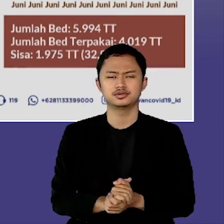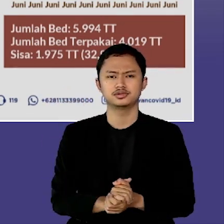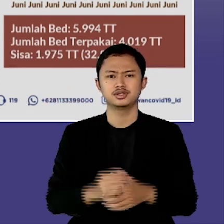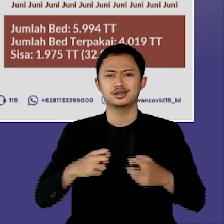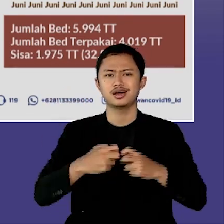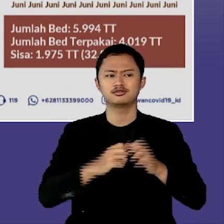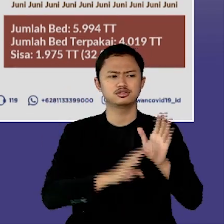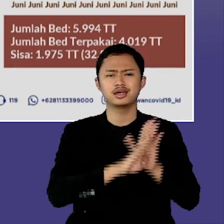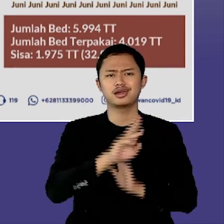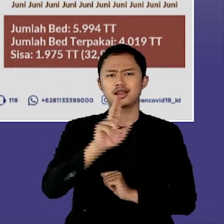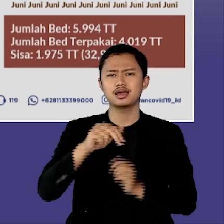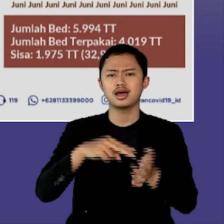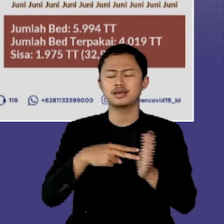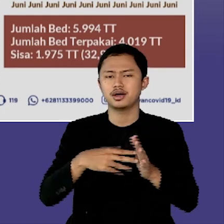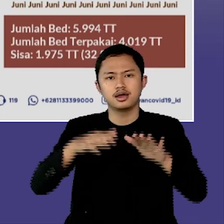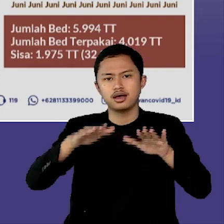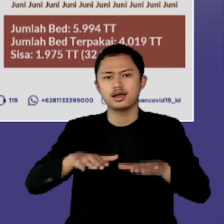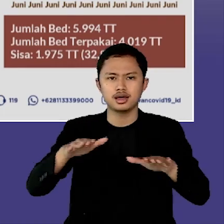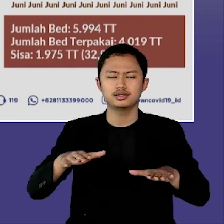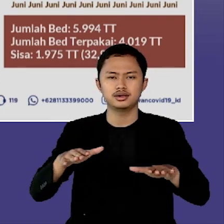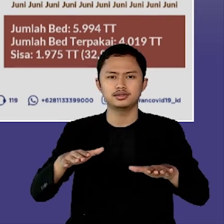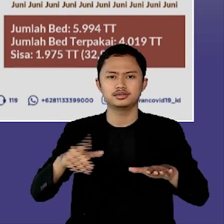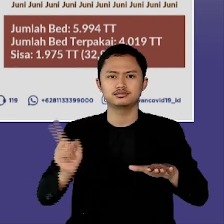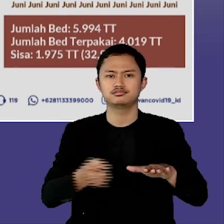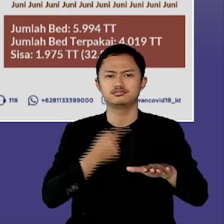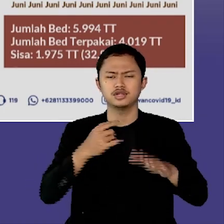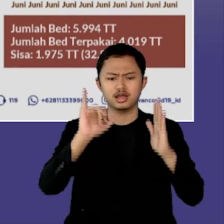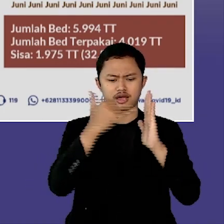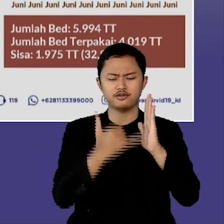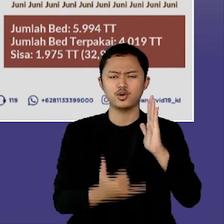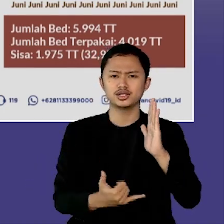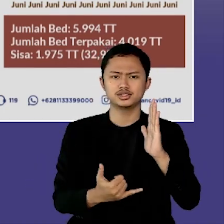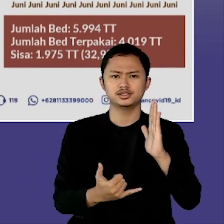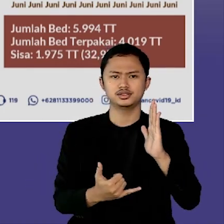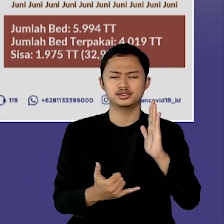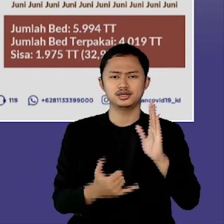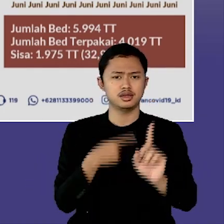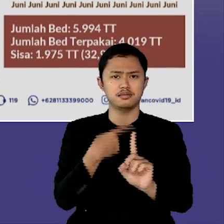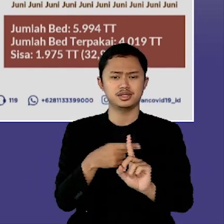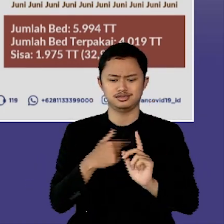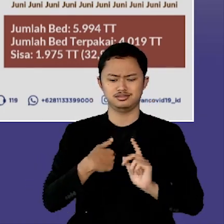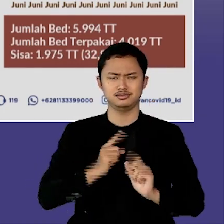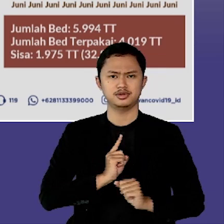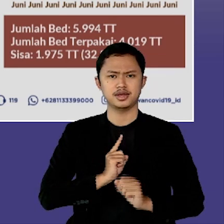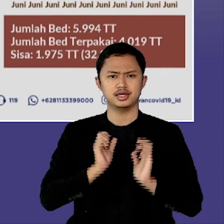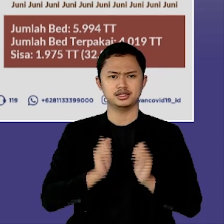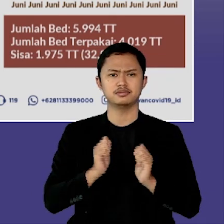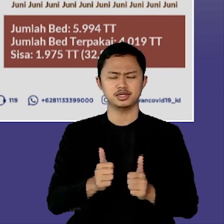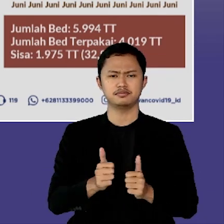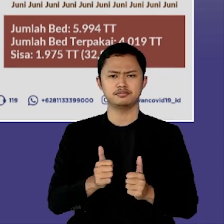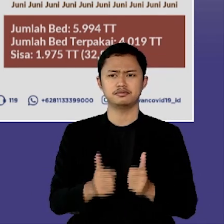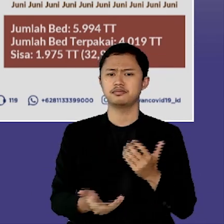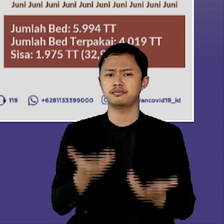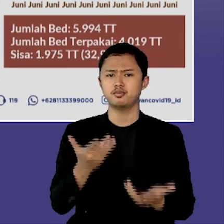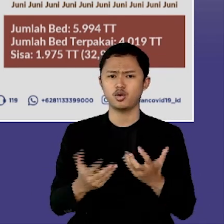kenaikan ini Tentunya menjadi peringatan keras untuk kita semua mengevaluasi sekaligus bersiap diri dalam